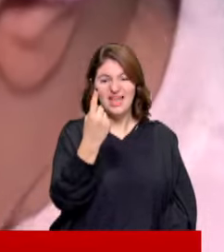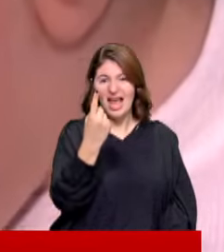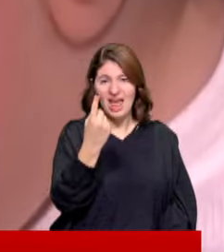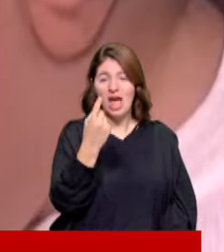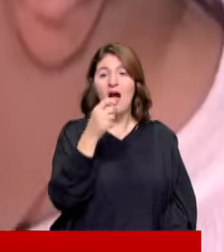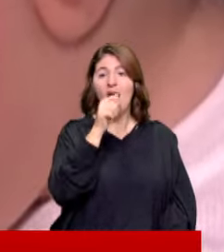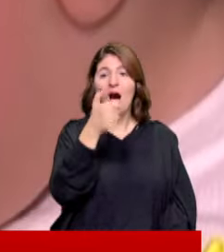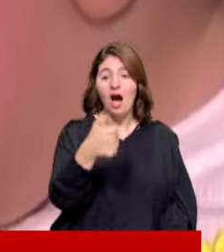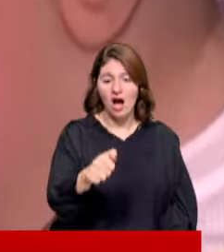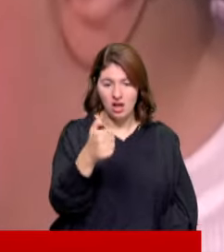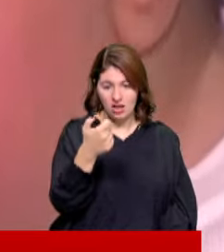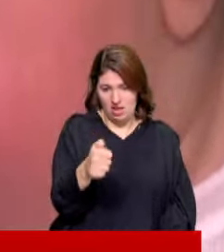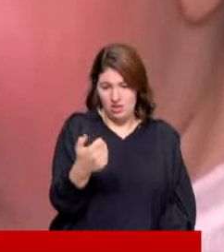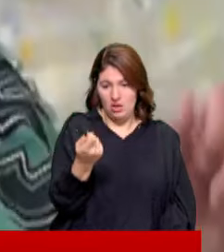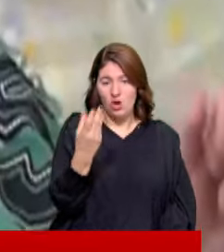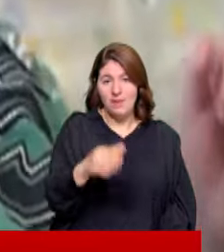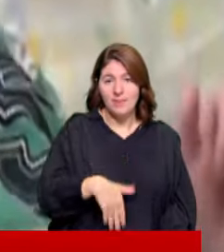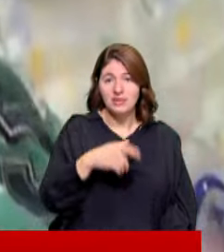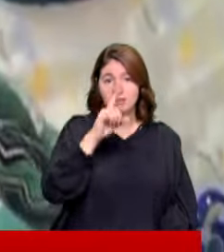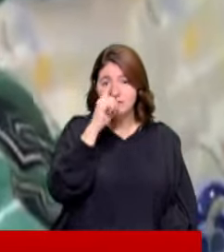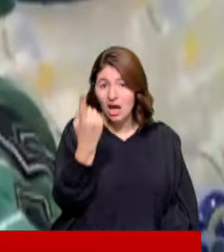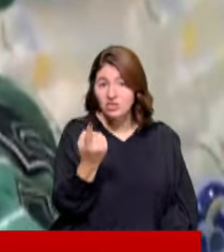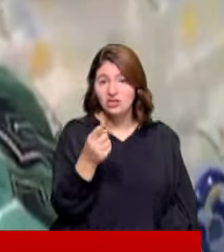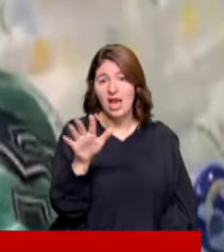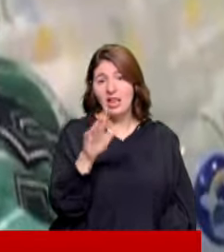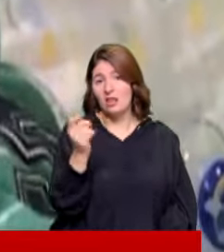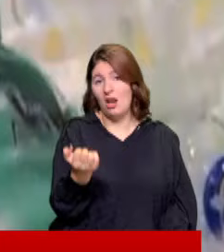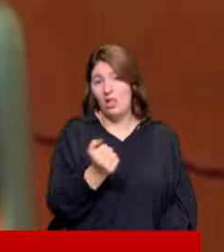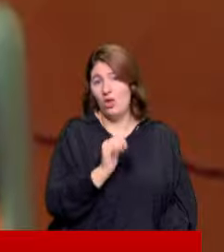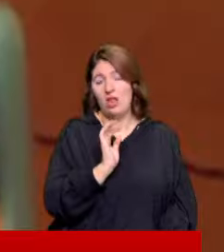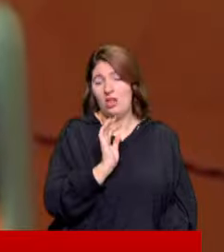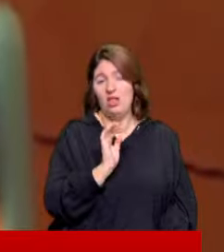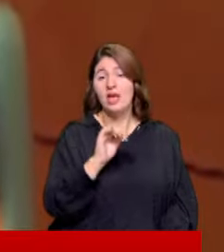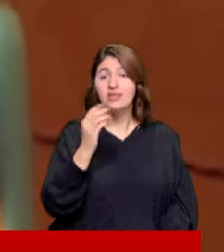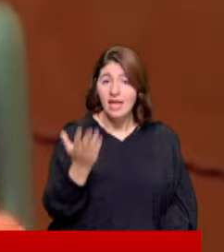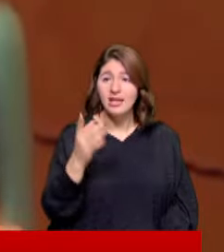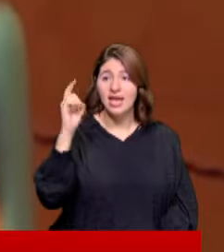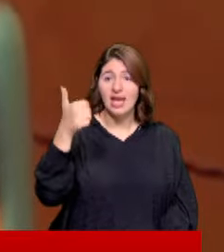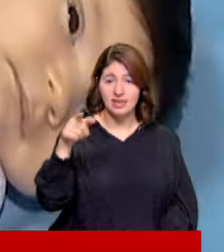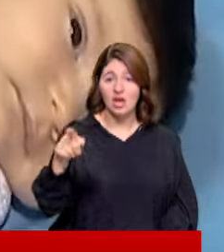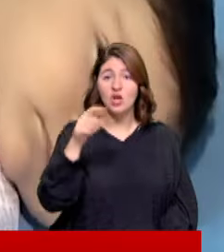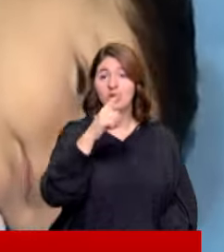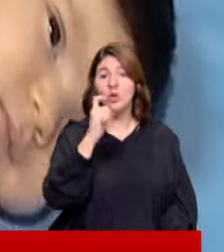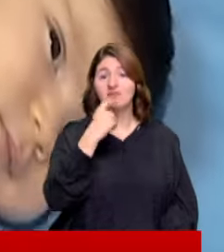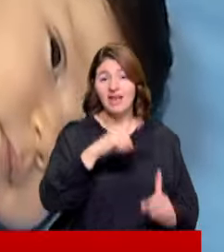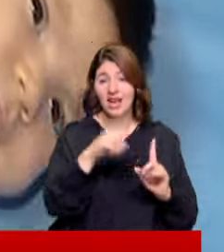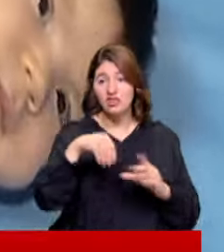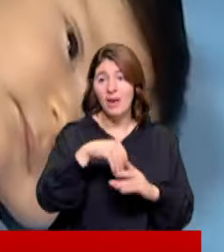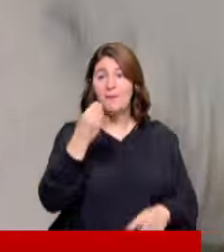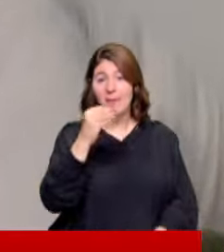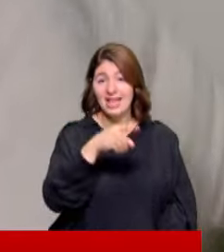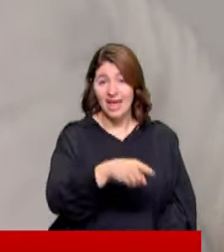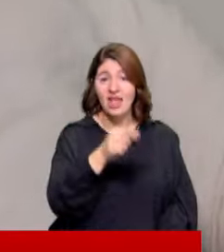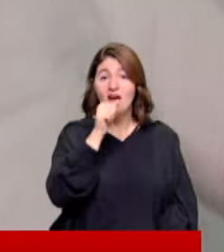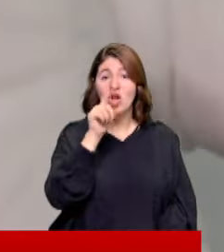fiyatı 6 liraya kadar yükselen bezden sadece 50 tane alabiliyor. Yani iktidar 9 yılda